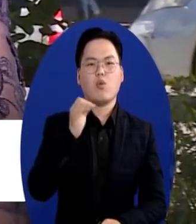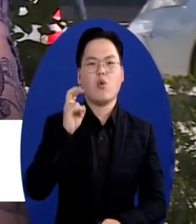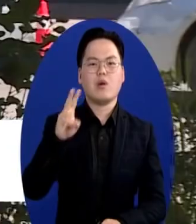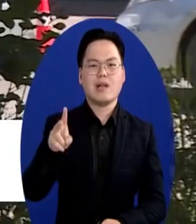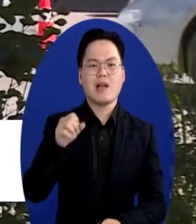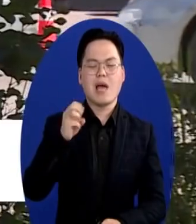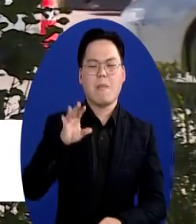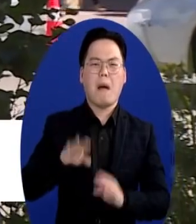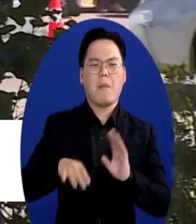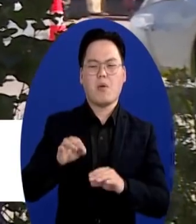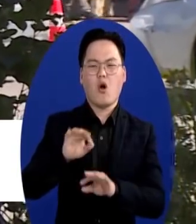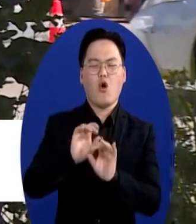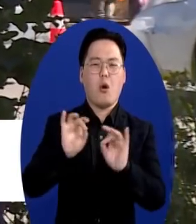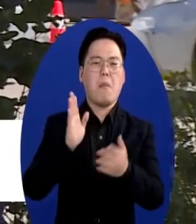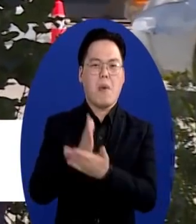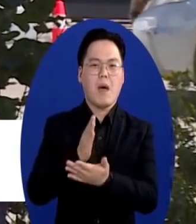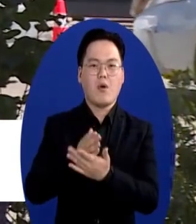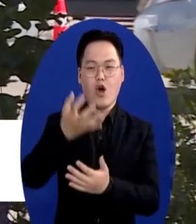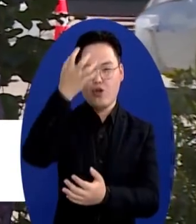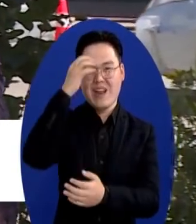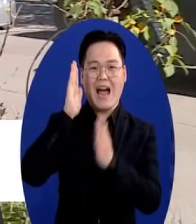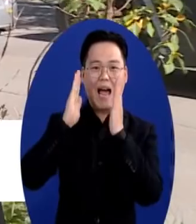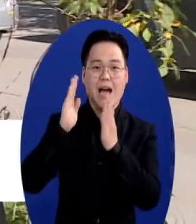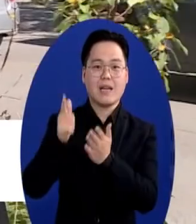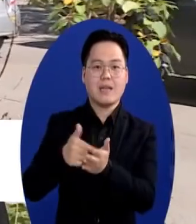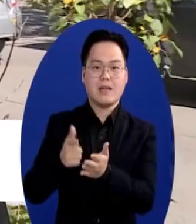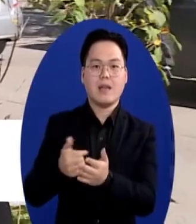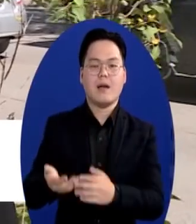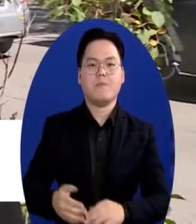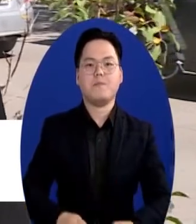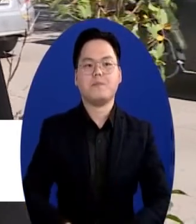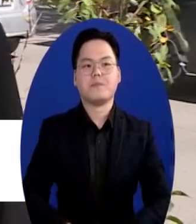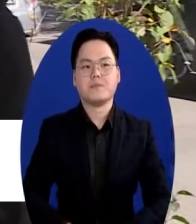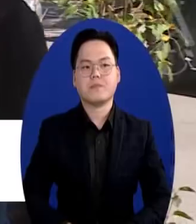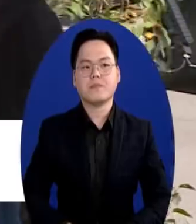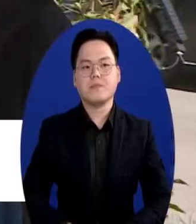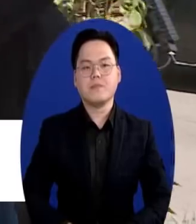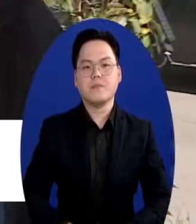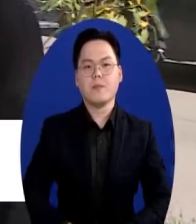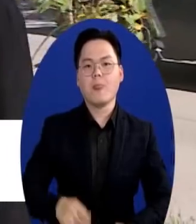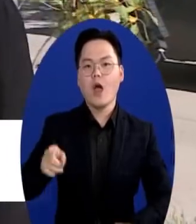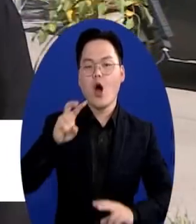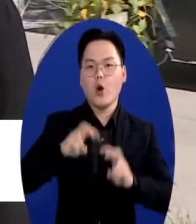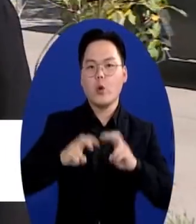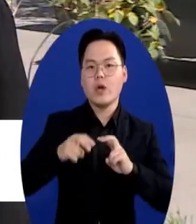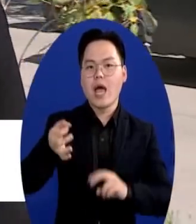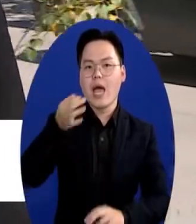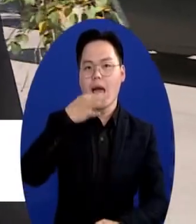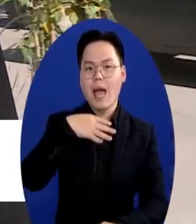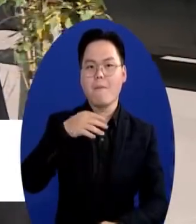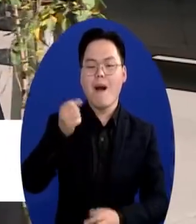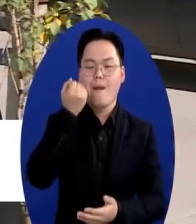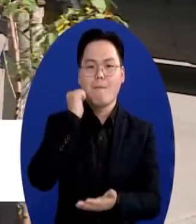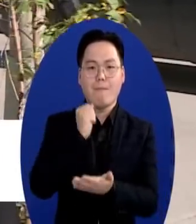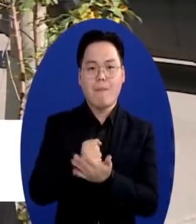байл шүү. Төр жоохон анхааралтай ахын дээр баха л гэж бодож байна. Гардгаасууд нь одоо жинхэнэ одоо үйлдвэрийн юм баталгаа